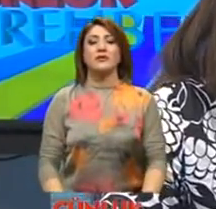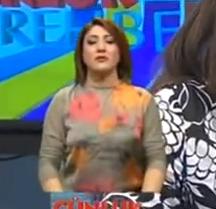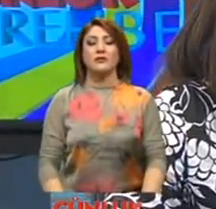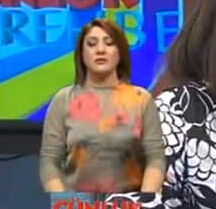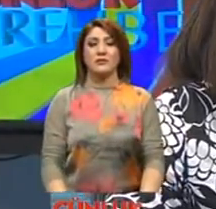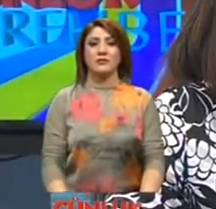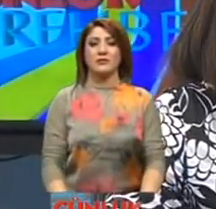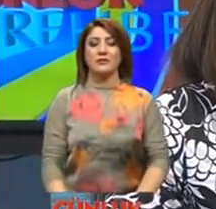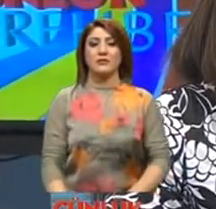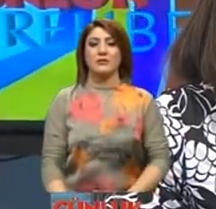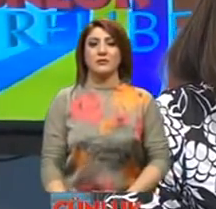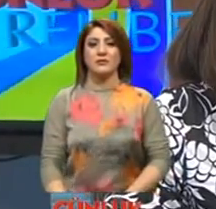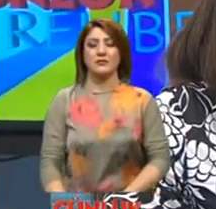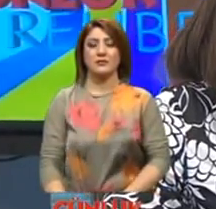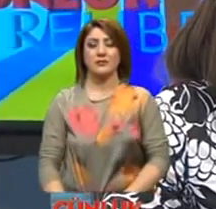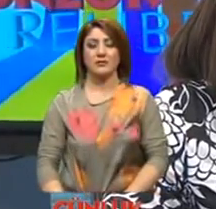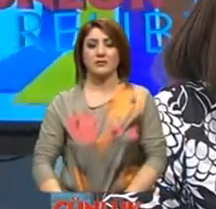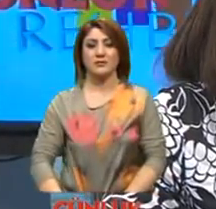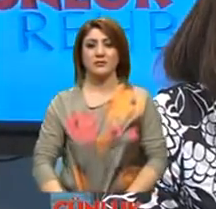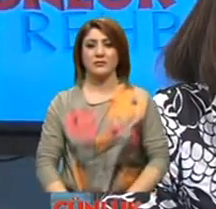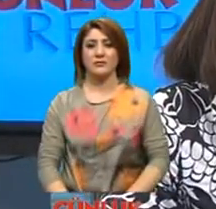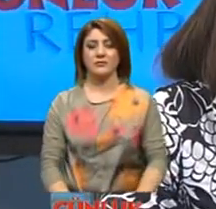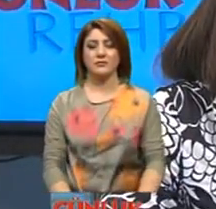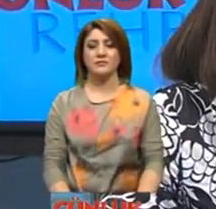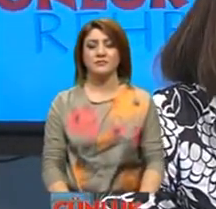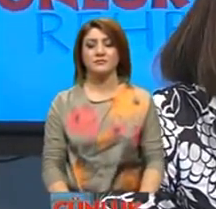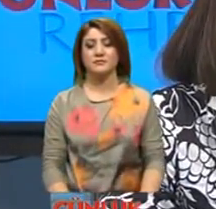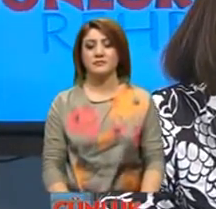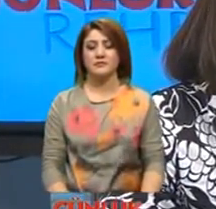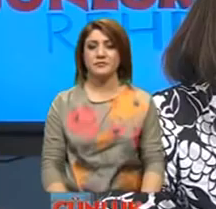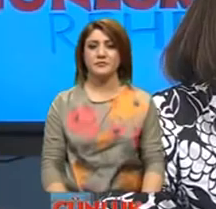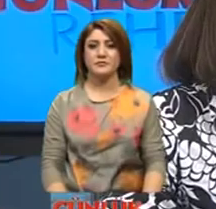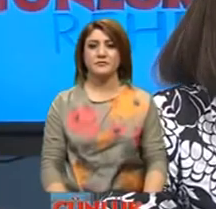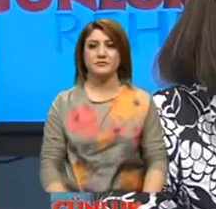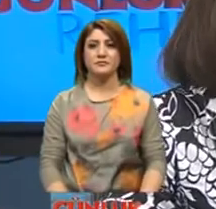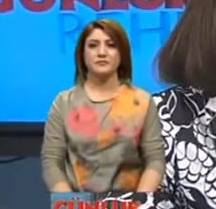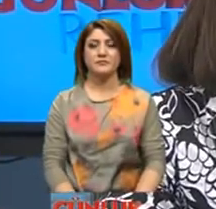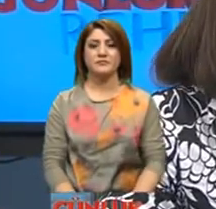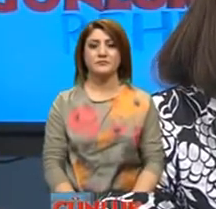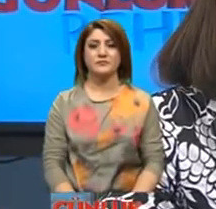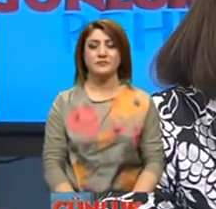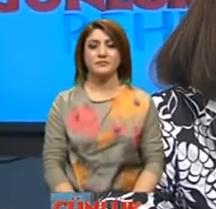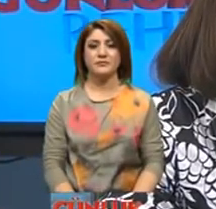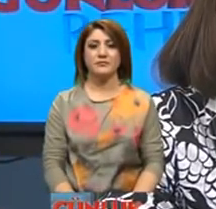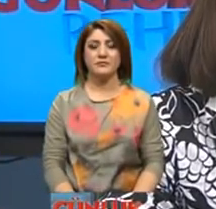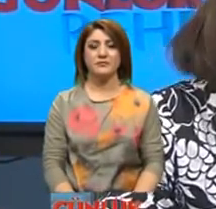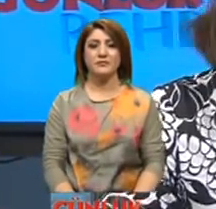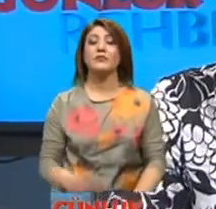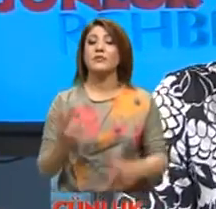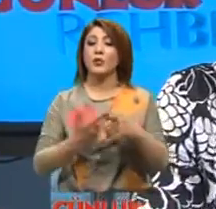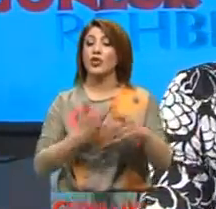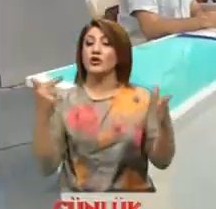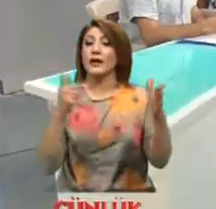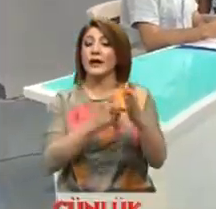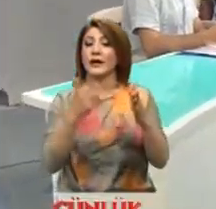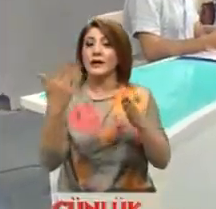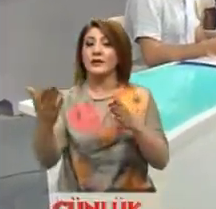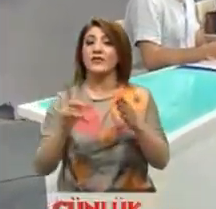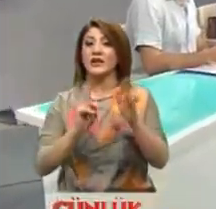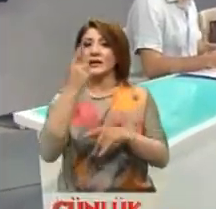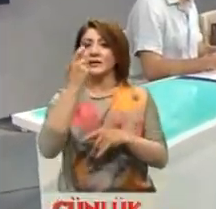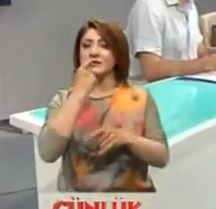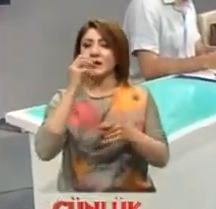of this project is to study the language acquisition of young Turkish children in their first year of life. Yani projenin amacı